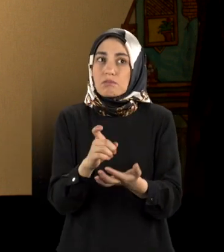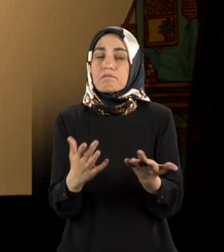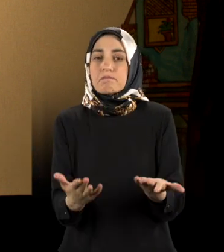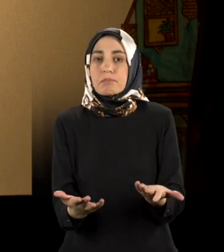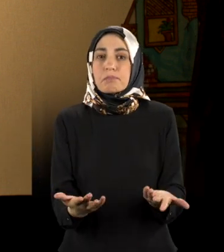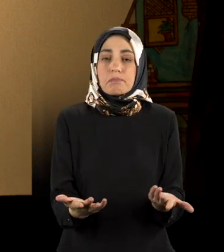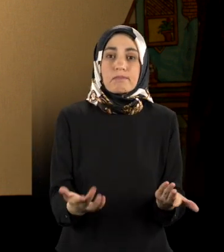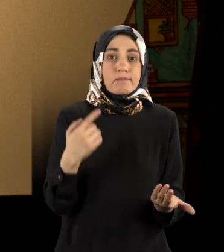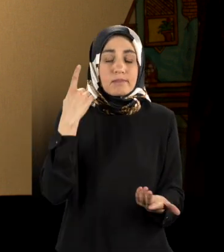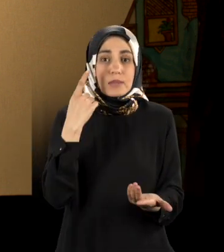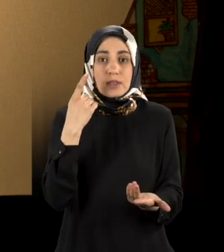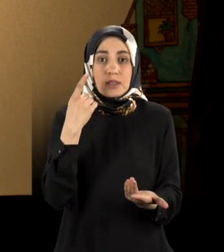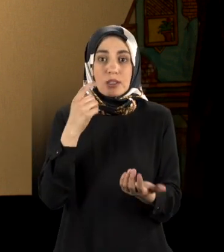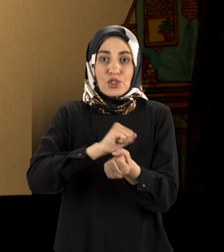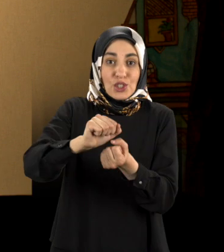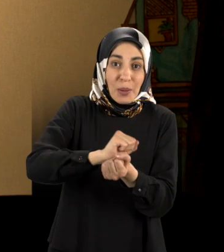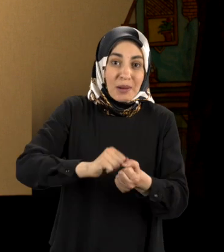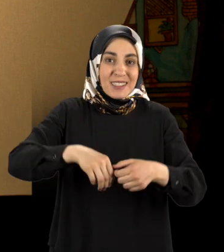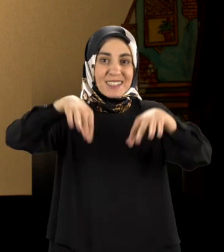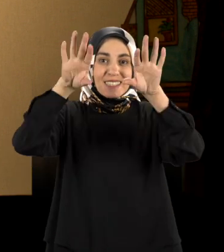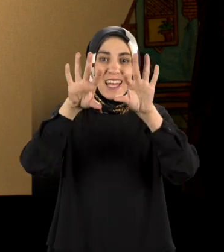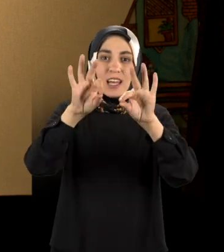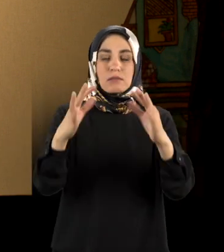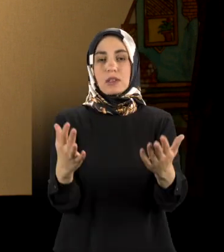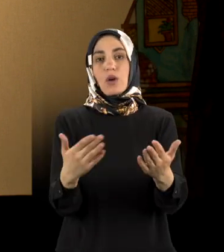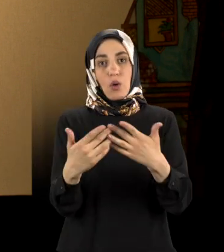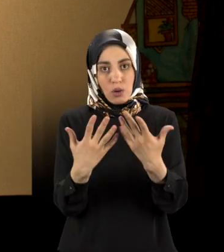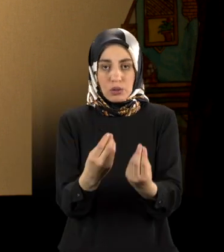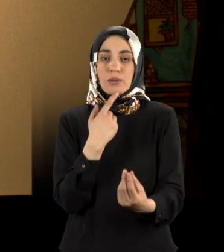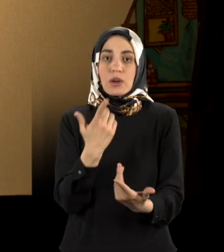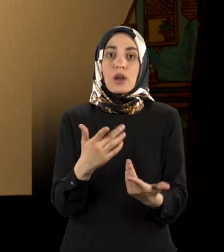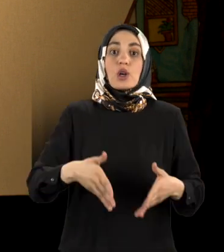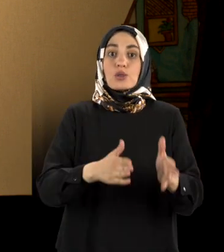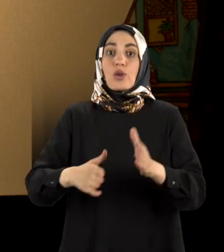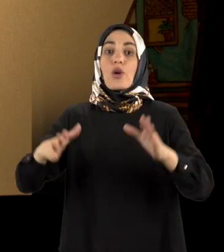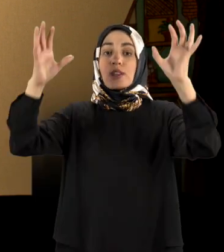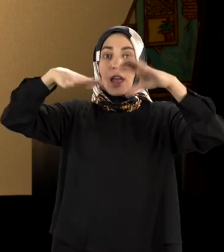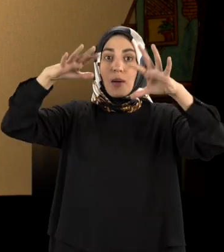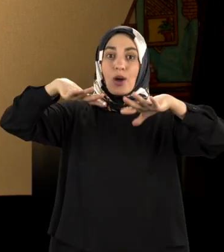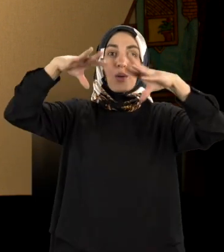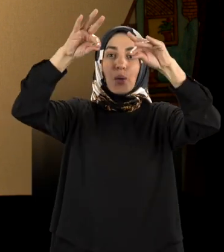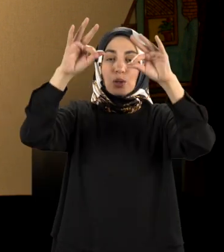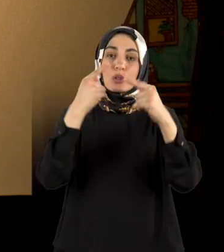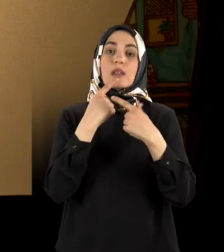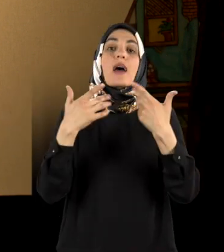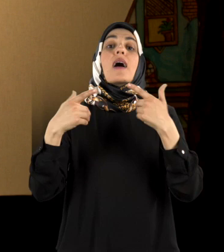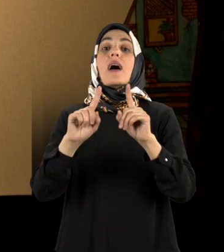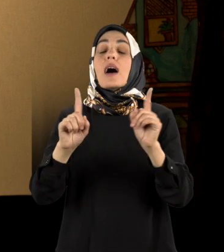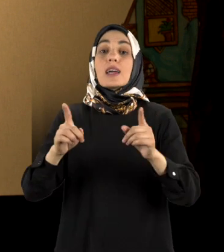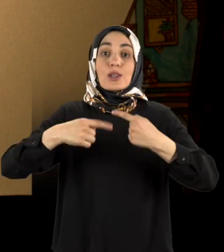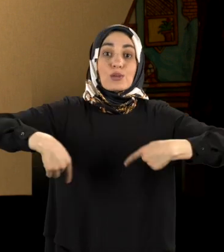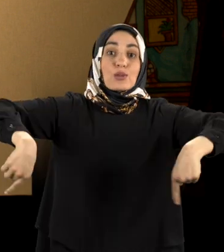ortasına bu Evet çamaşır severler canım ne münasebet sokakta Yağmur yağış olur kurusun diye